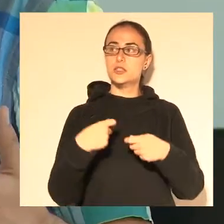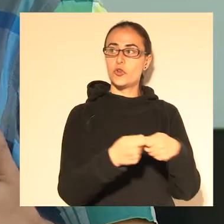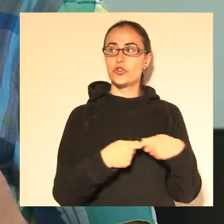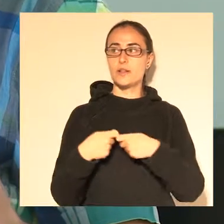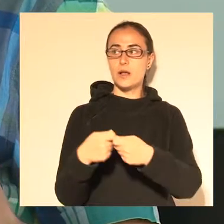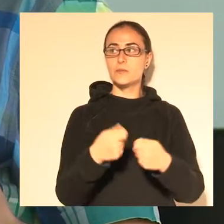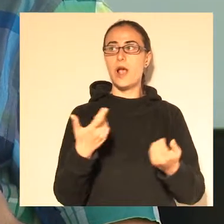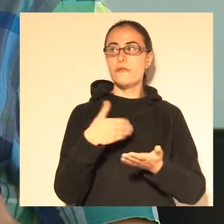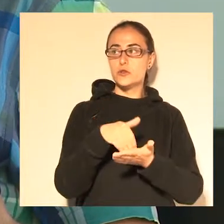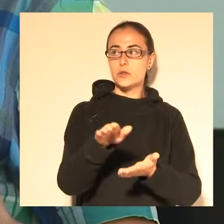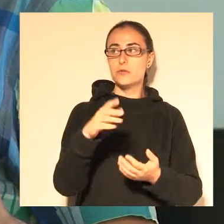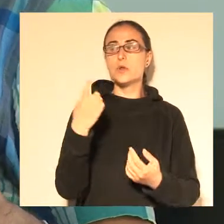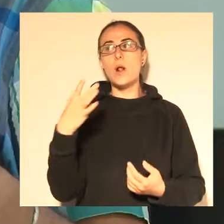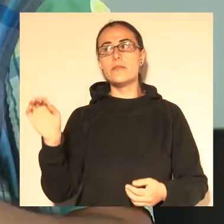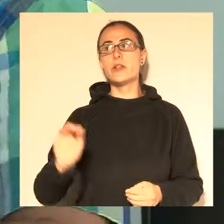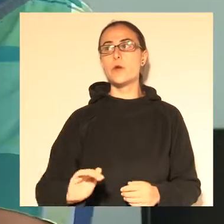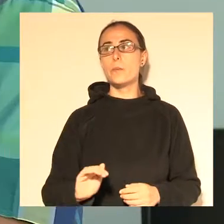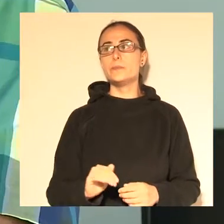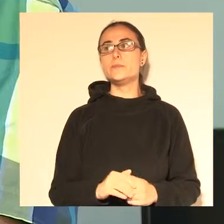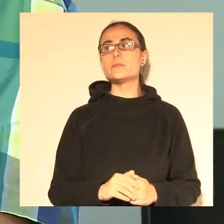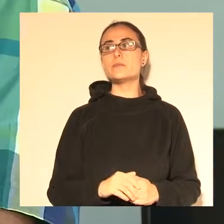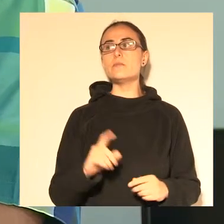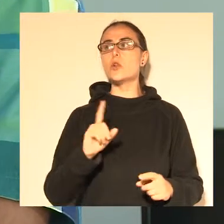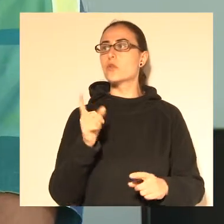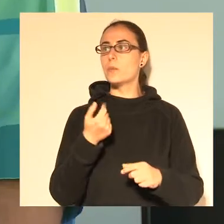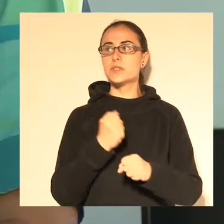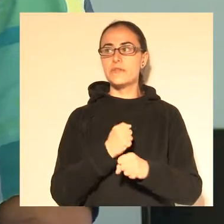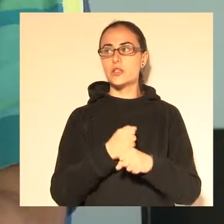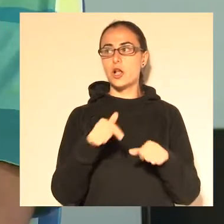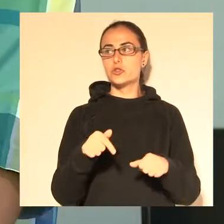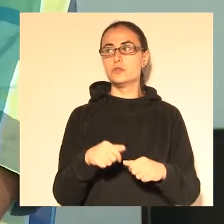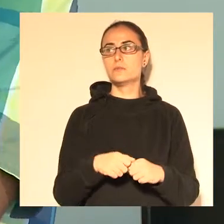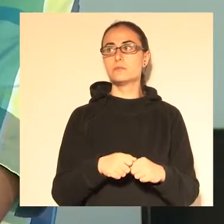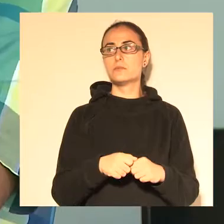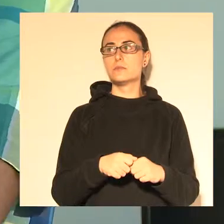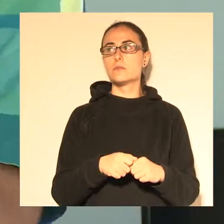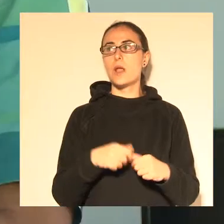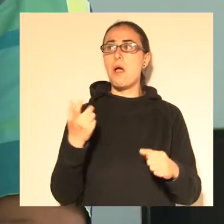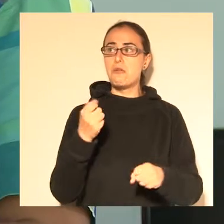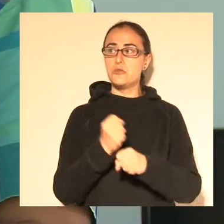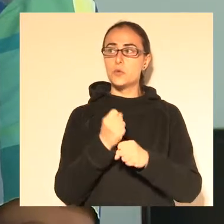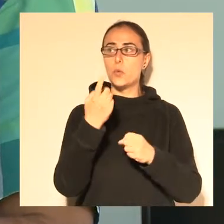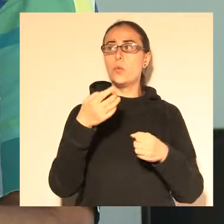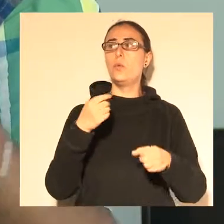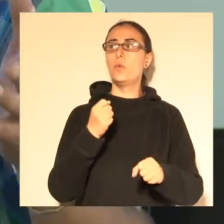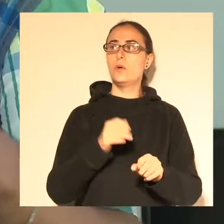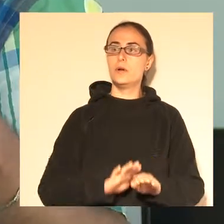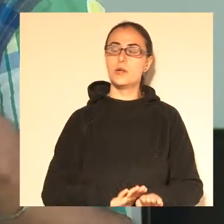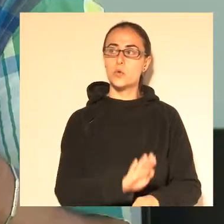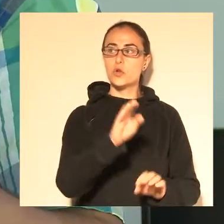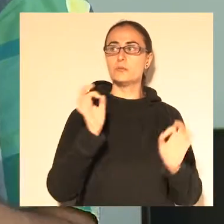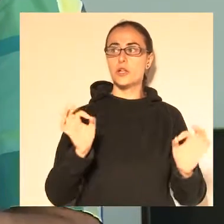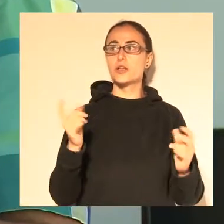care refuză astfel de copii Beatris nu face zgomot nu Deci ea stă într un cărucior din ăla special și se